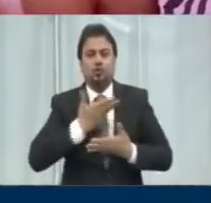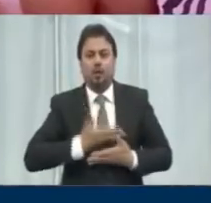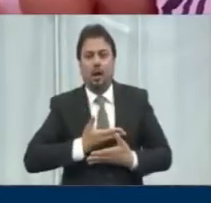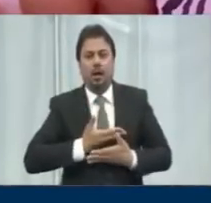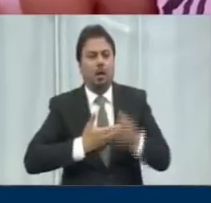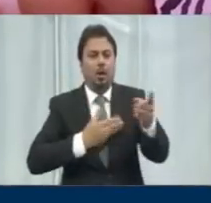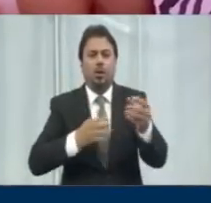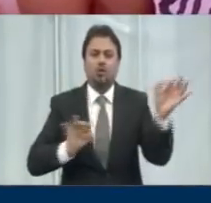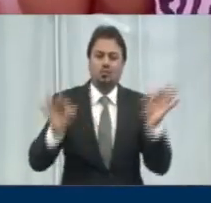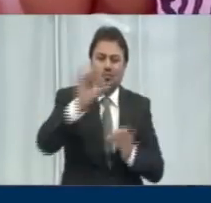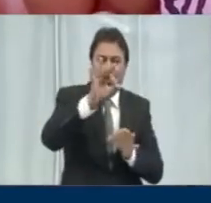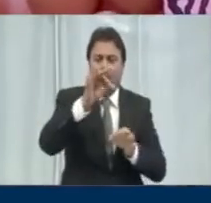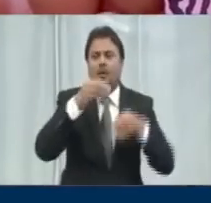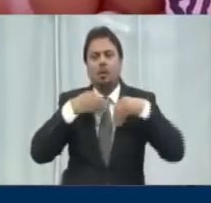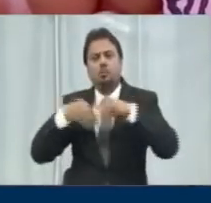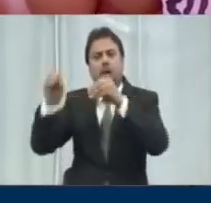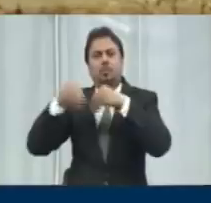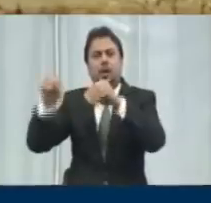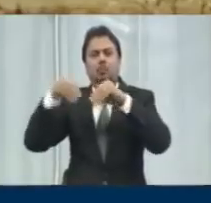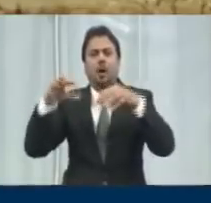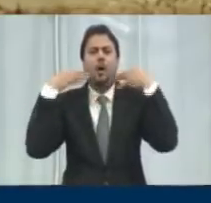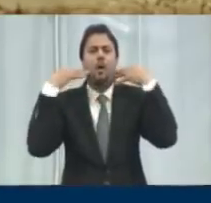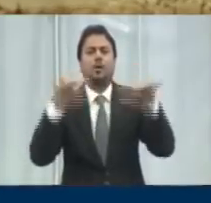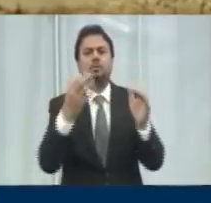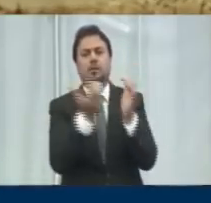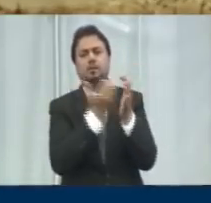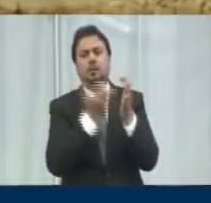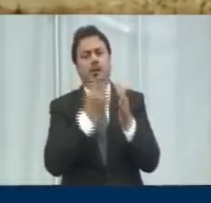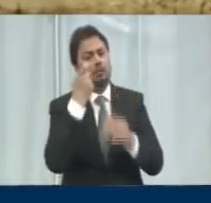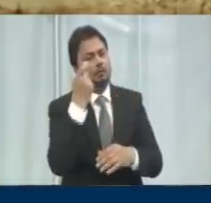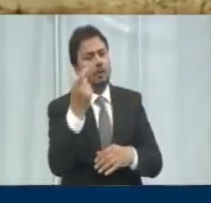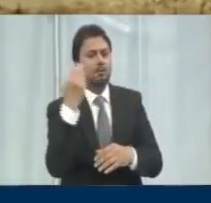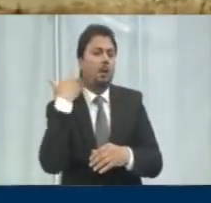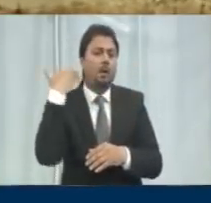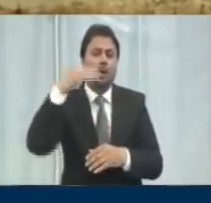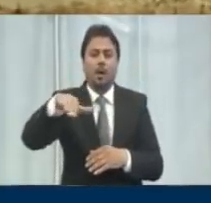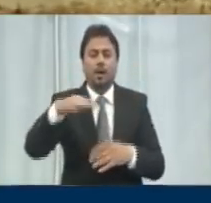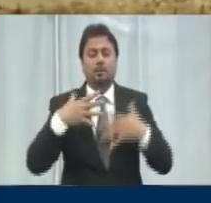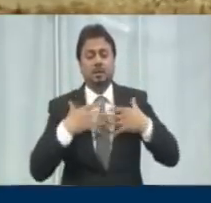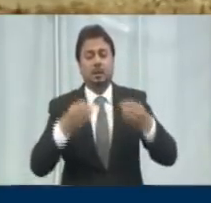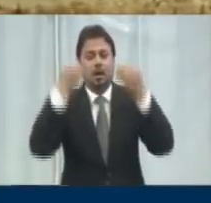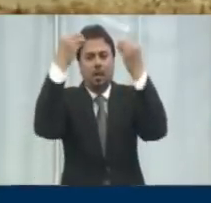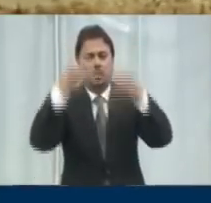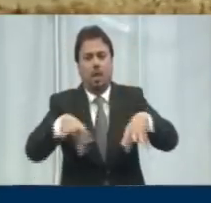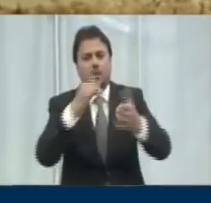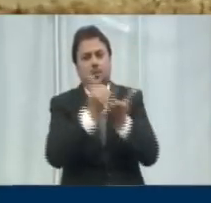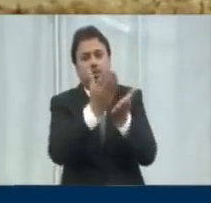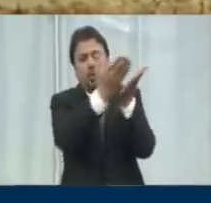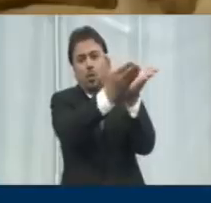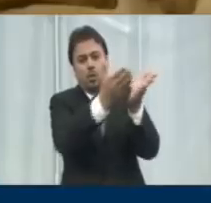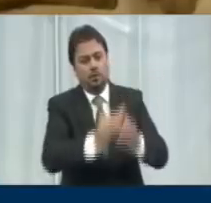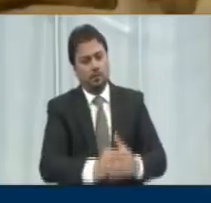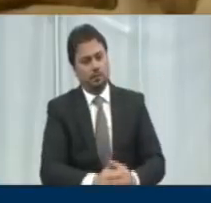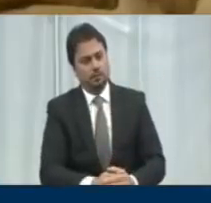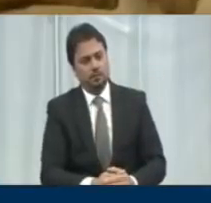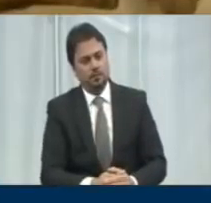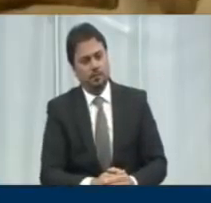المحلية، عدا هذا الأمر تخريبا لاقتصاد البلد وتدميرا لصحة المواطن.